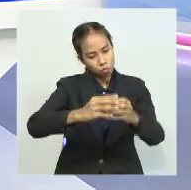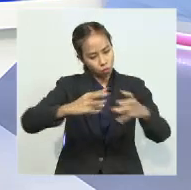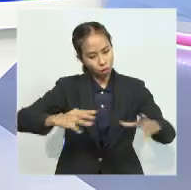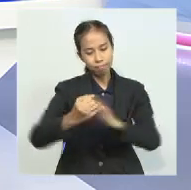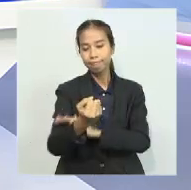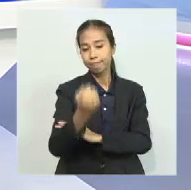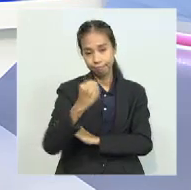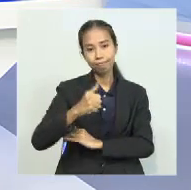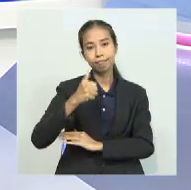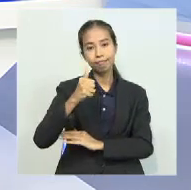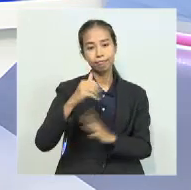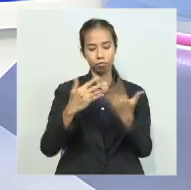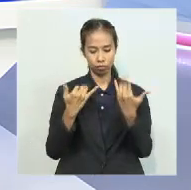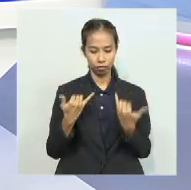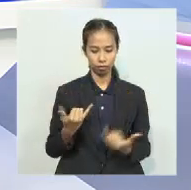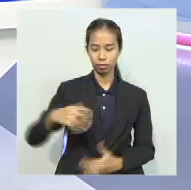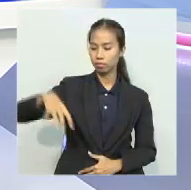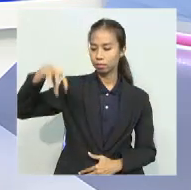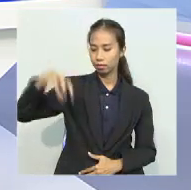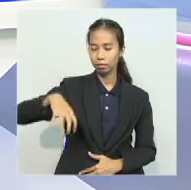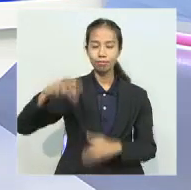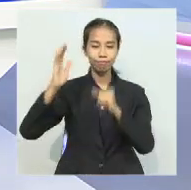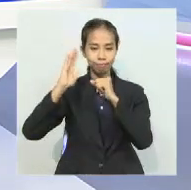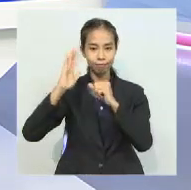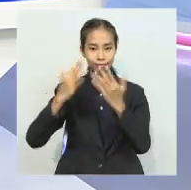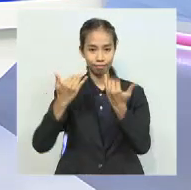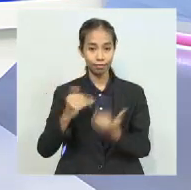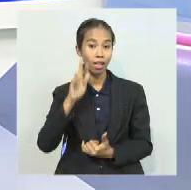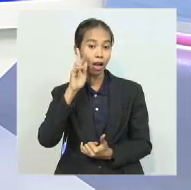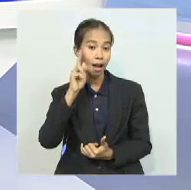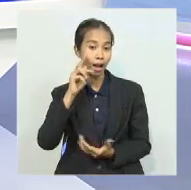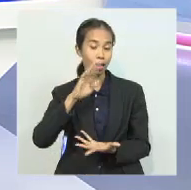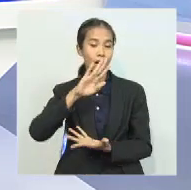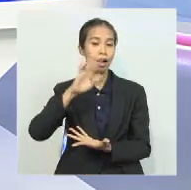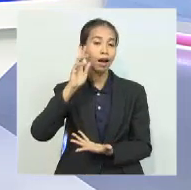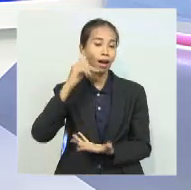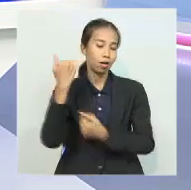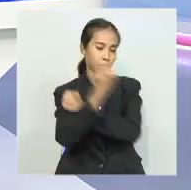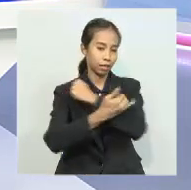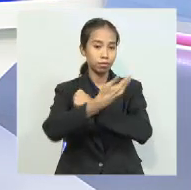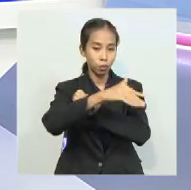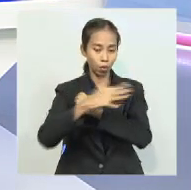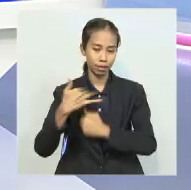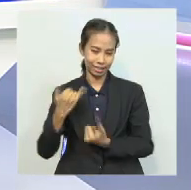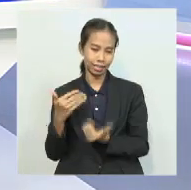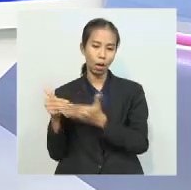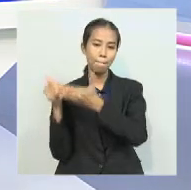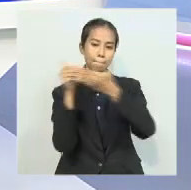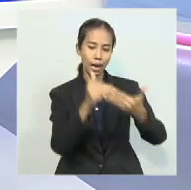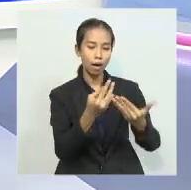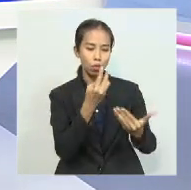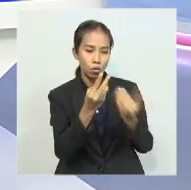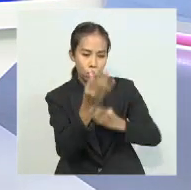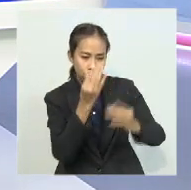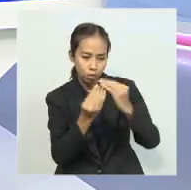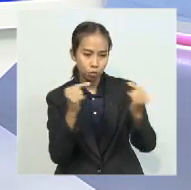ข้มแข็งมากยิ่งขึ้นวันนี้ค่ะในส่วนของกรมประชาสัมพันธ์ก็นำสื่อมวลชนต่างประเทศศึกษาดูงานความคืบหน้านะคะเรื่องของการพัฒน